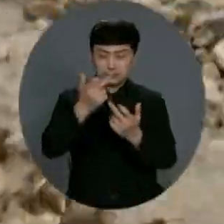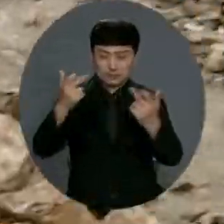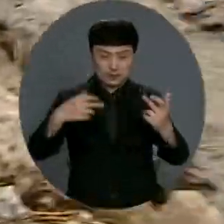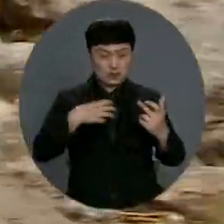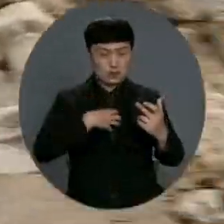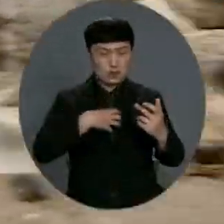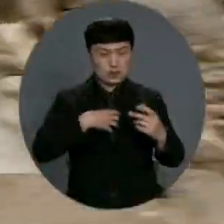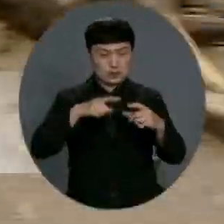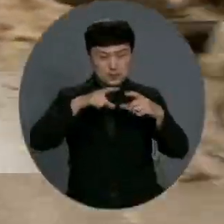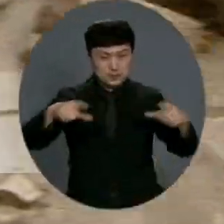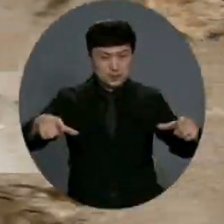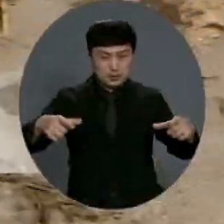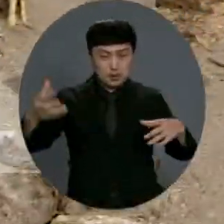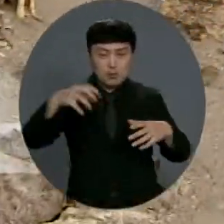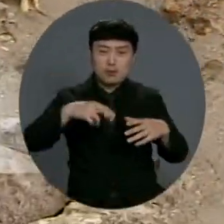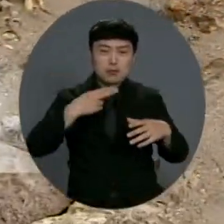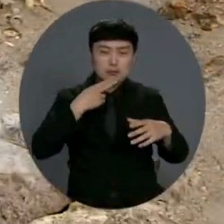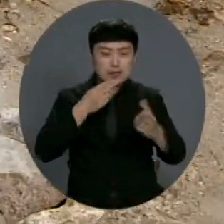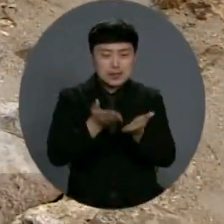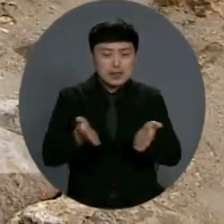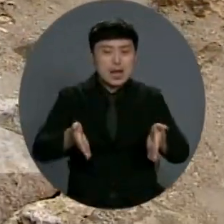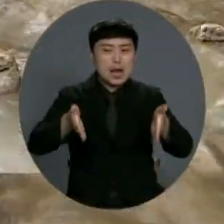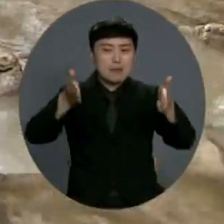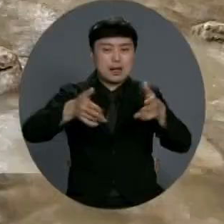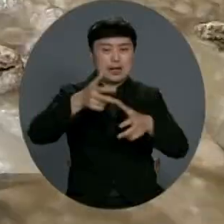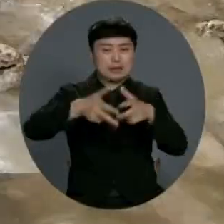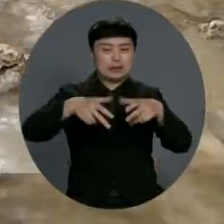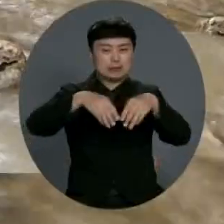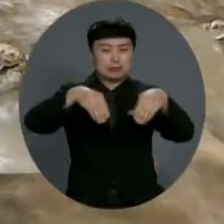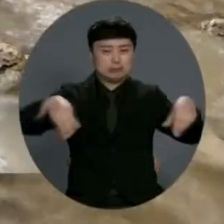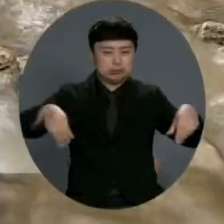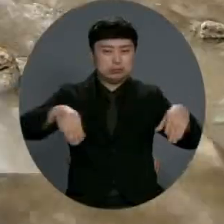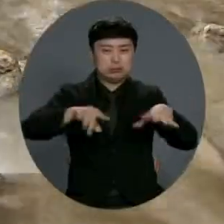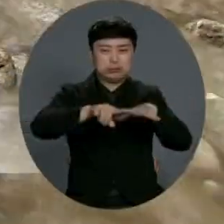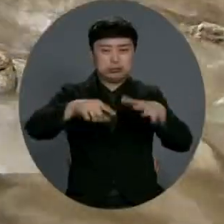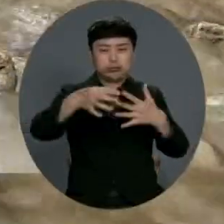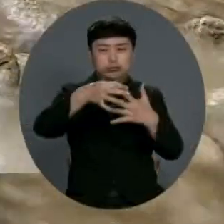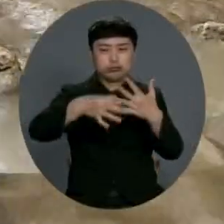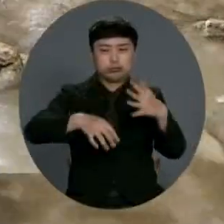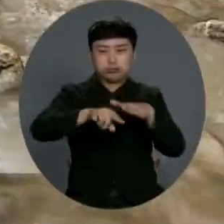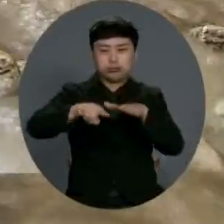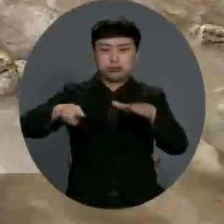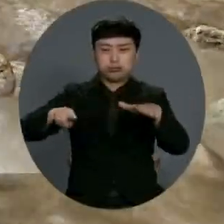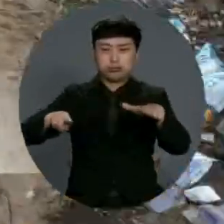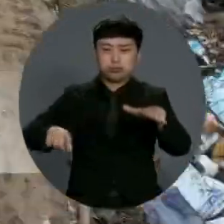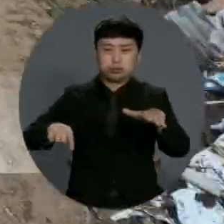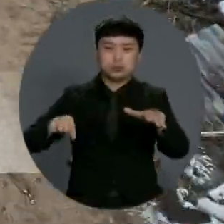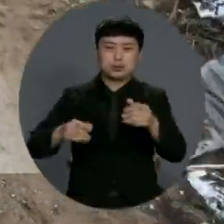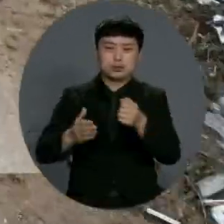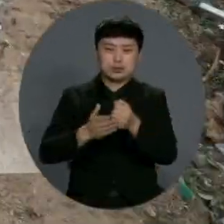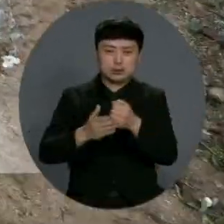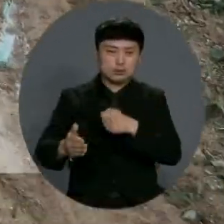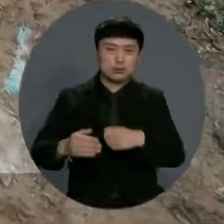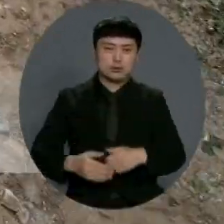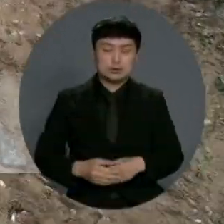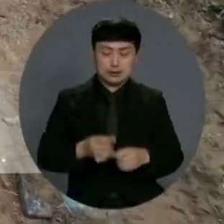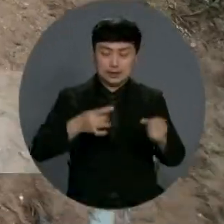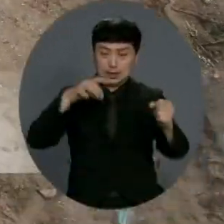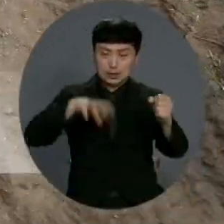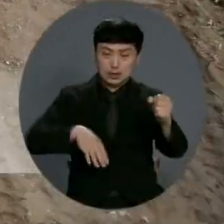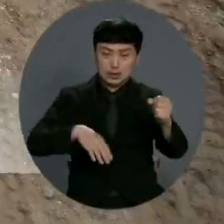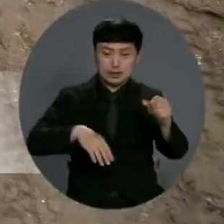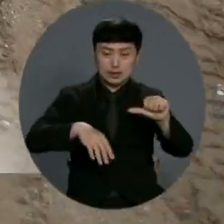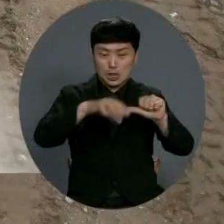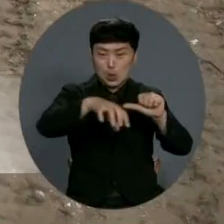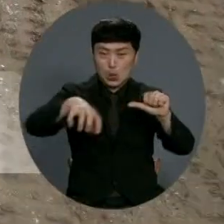지역으로 지정되지 않으면 사방 사업에서 후순위로 밀려나는 경우가 적지 않습니다. 이번에 산사태가 발생한 예천군